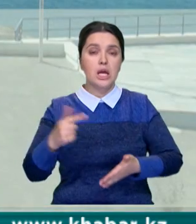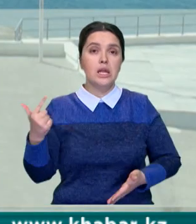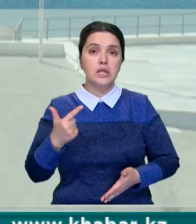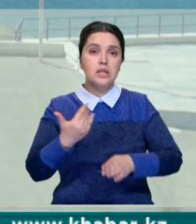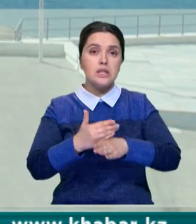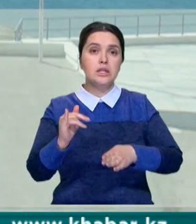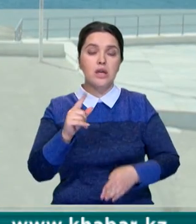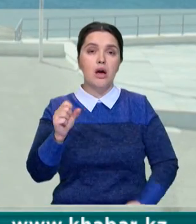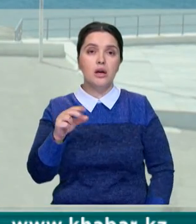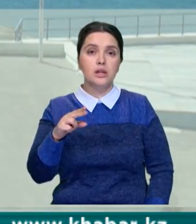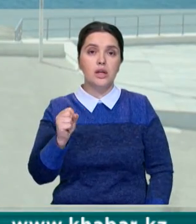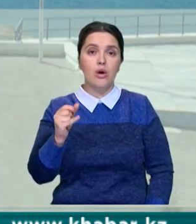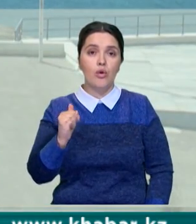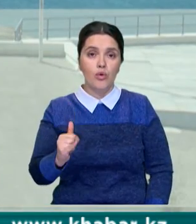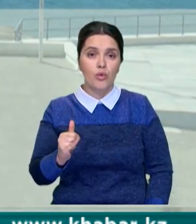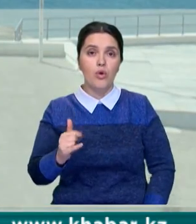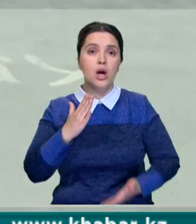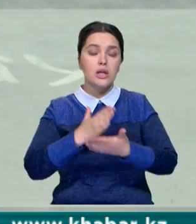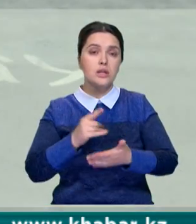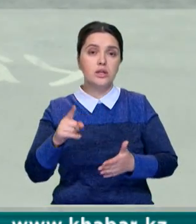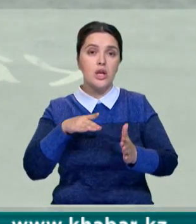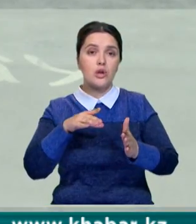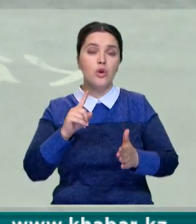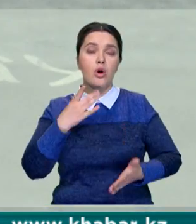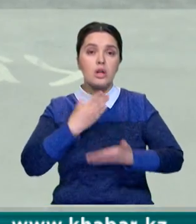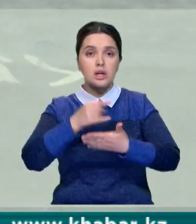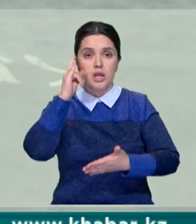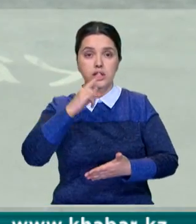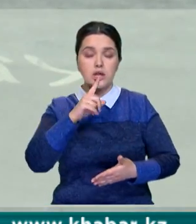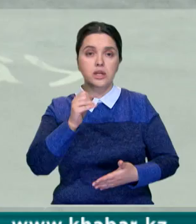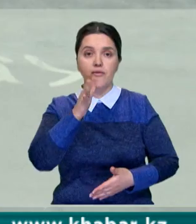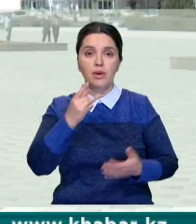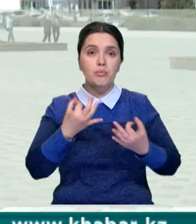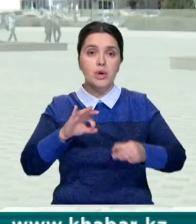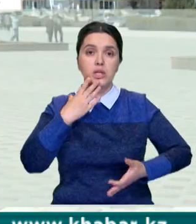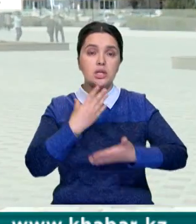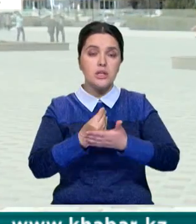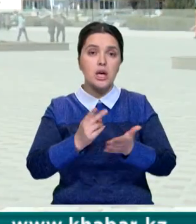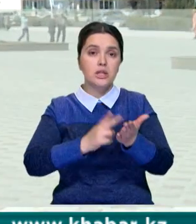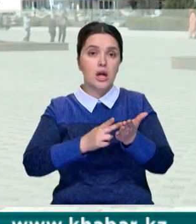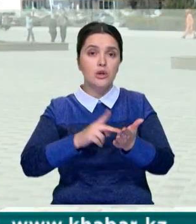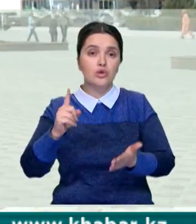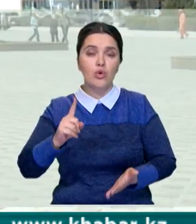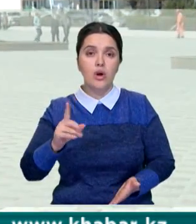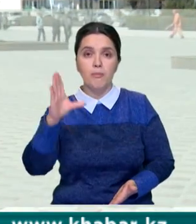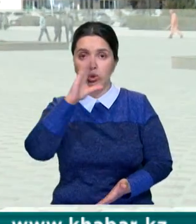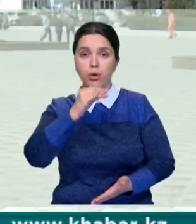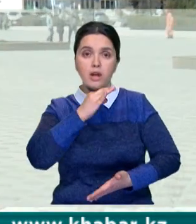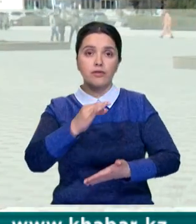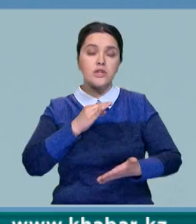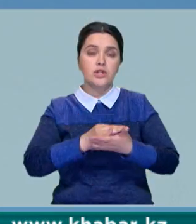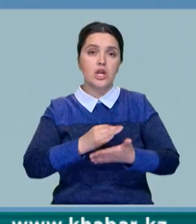гражданского сектора из Актау Анар Шамшидинова. Она считает, что наша страна за годы независимости доказала, что